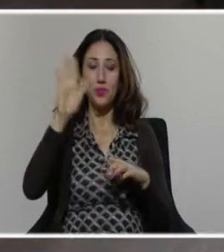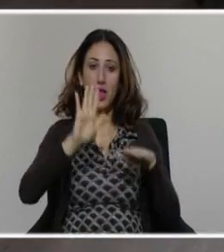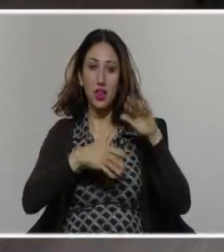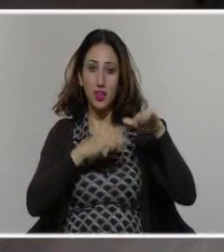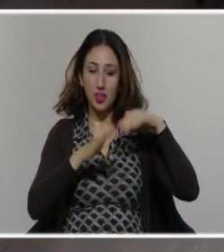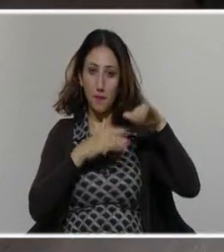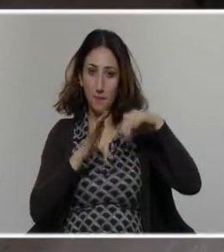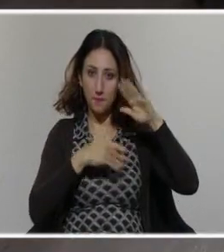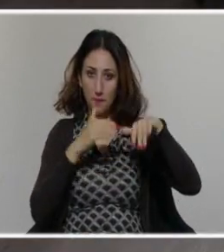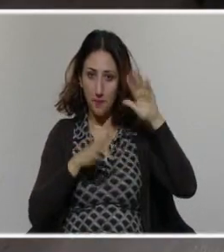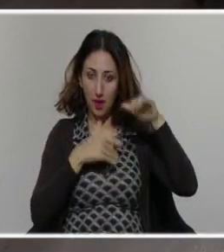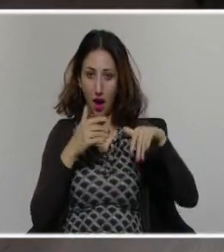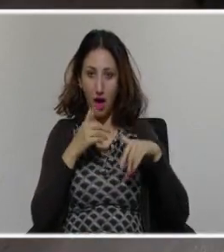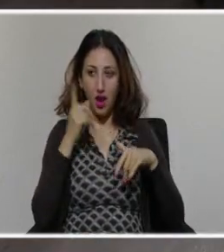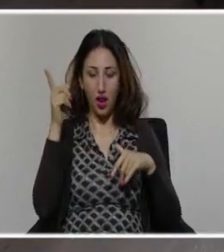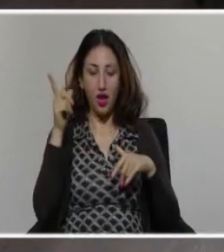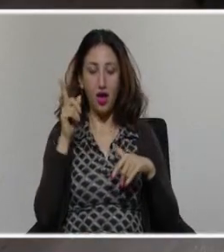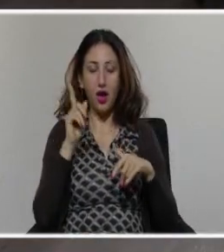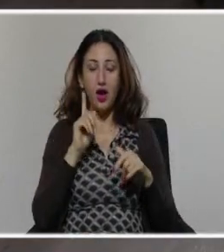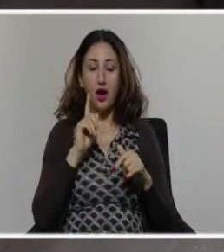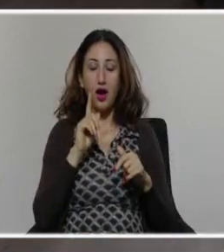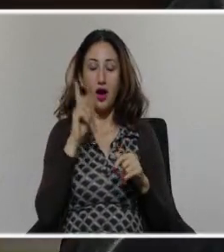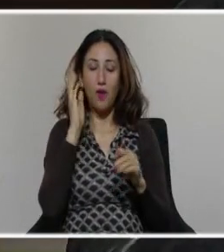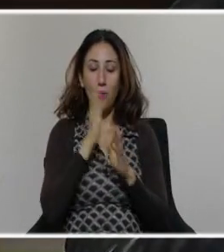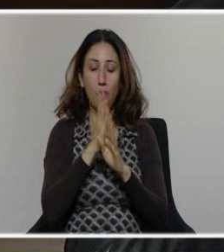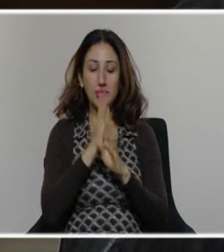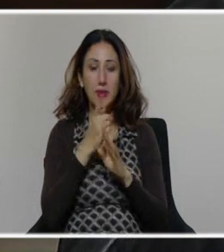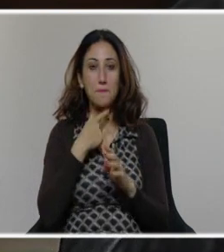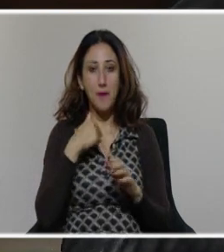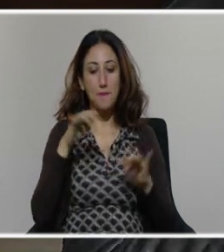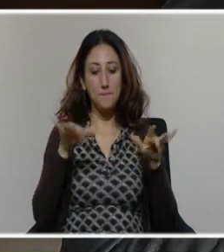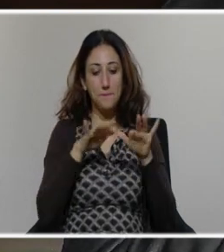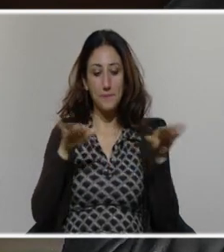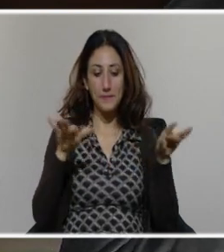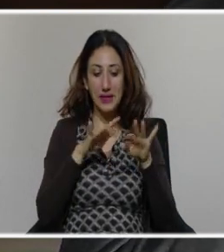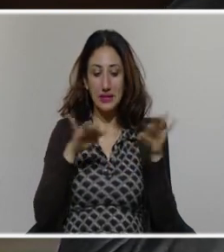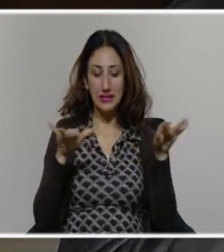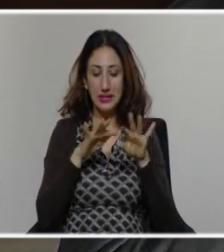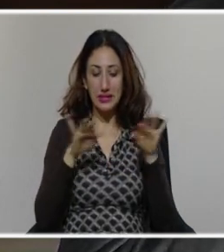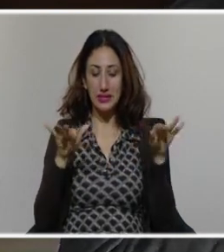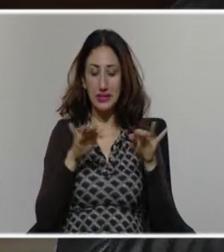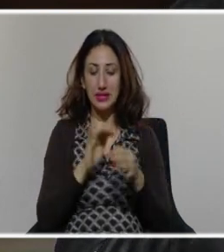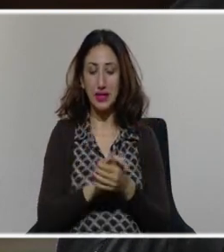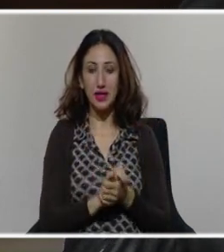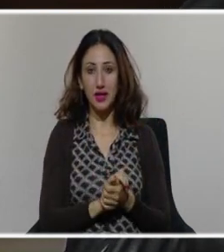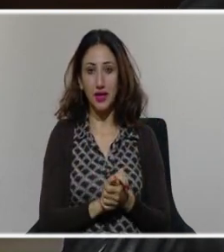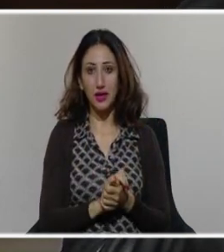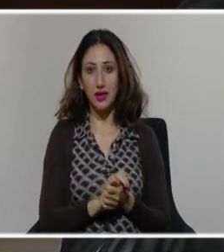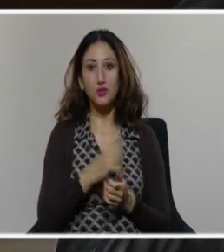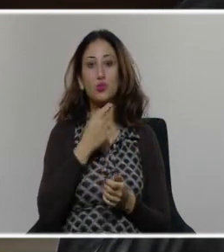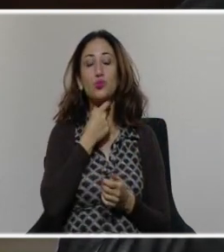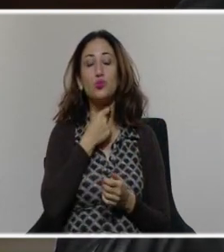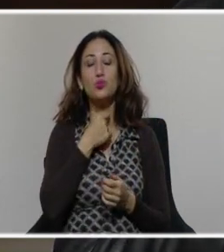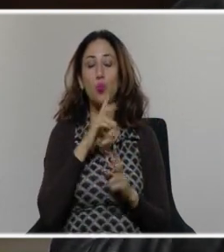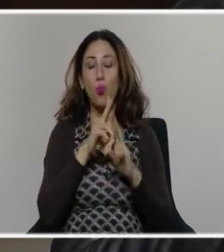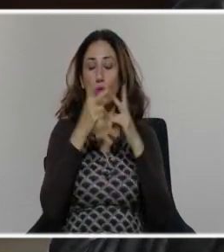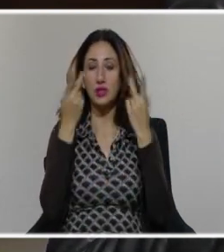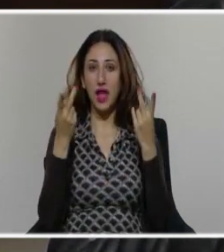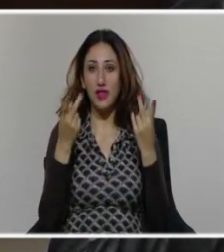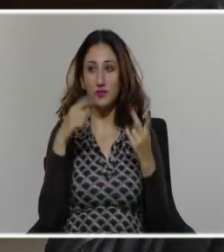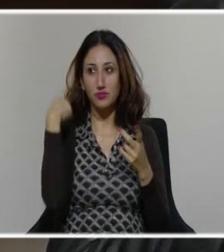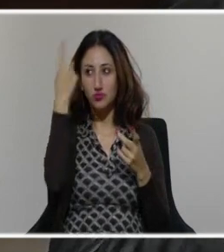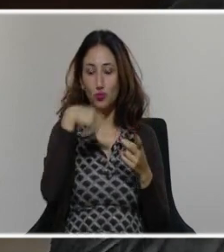طبال بقى وغاوي بقى يعني سهر ومزيكا وبتاع، فكان تون مختلف طعم تاني خالص غير كل